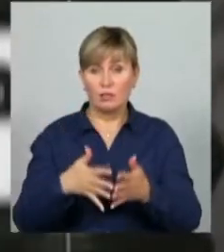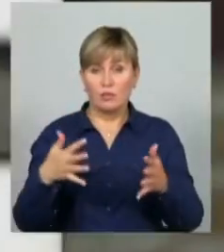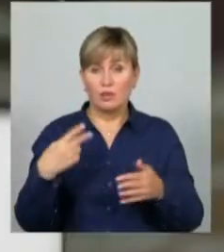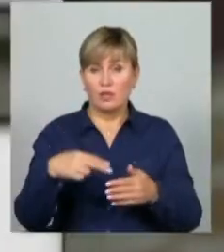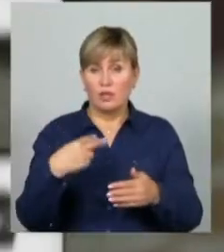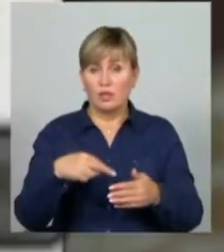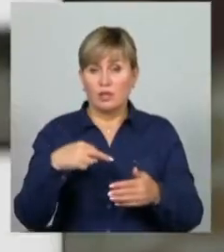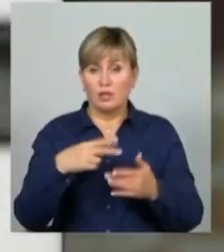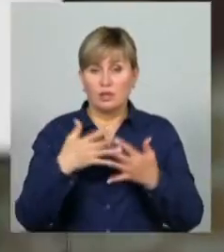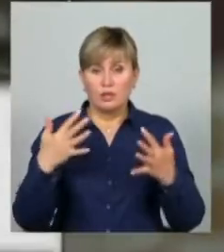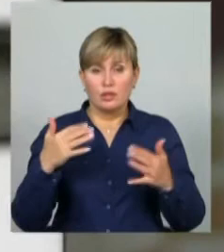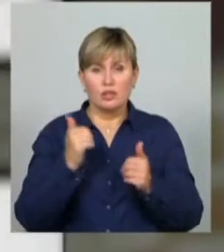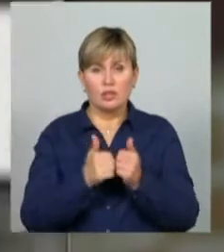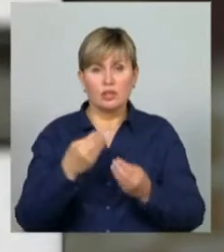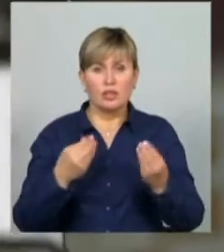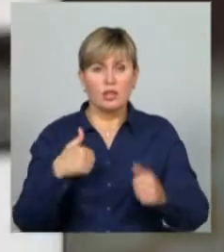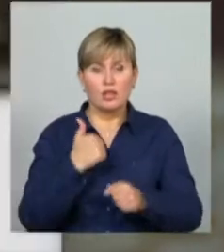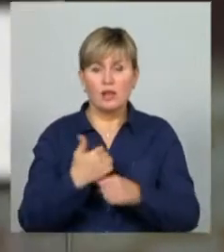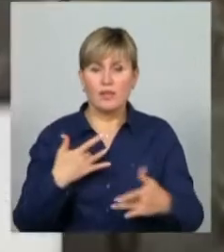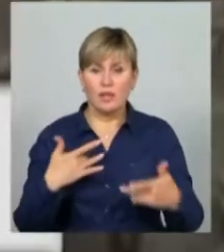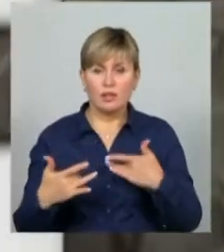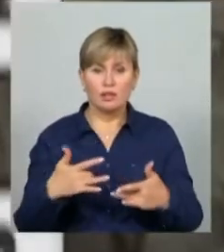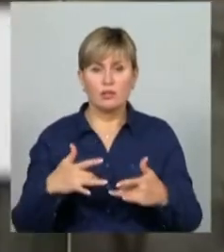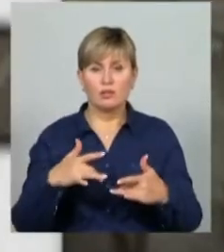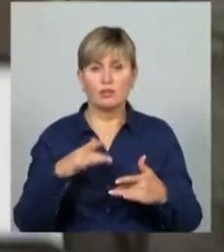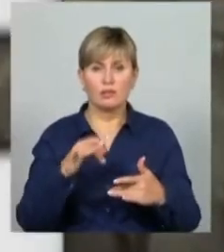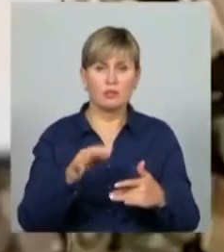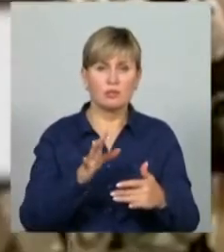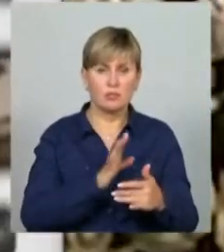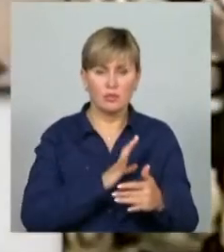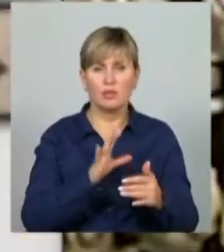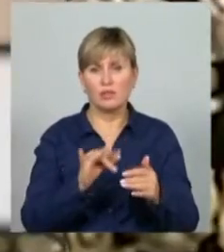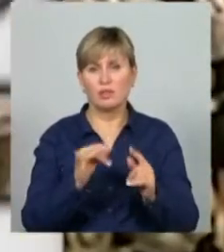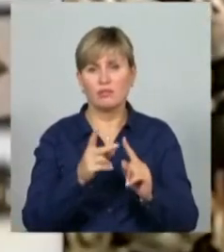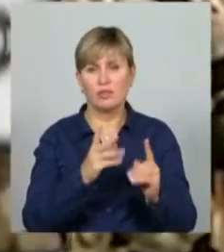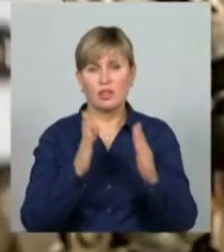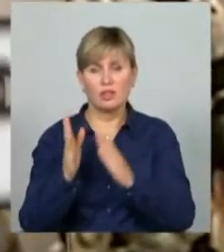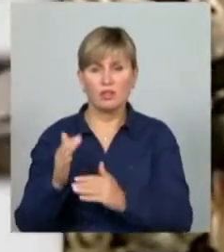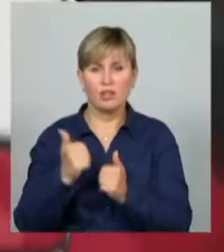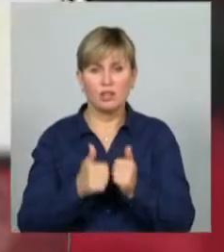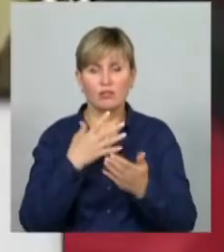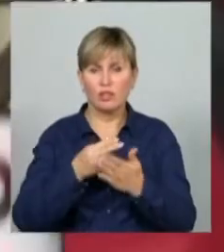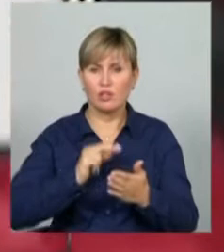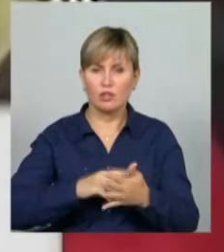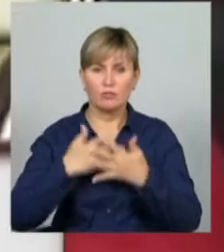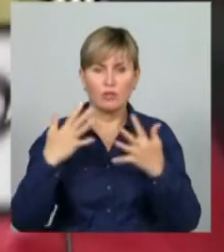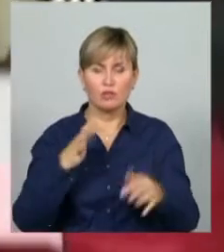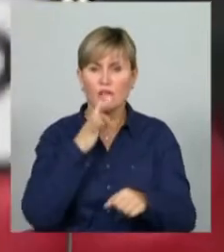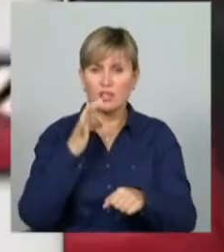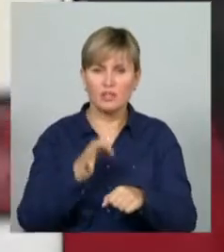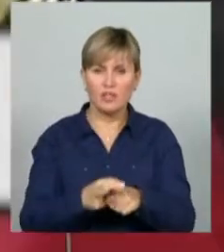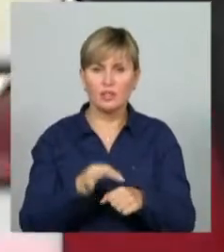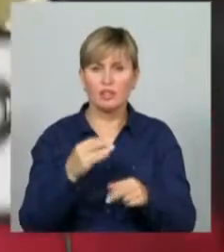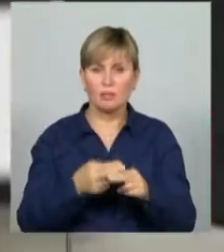20 кинолент. Часто она играла главные роли, хотя блистала и во второстепенных. К каждой своей работе она подходила с большой